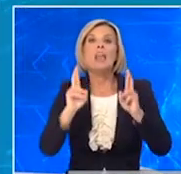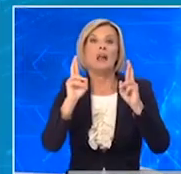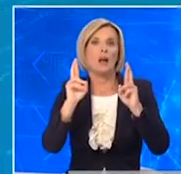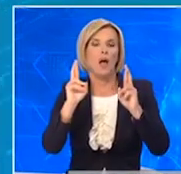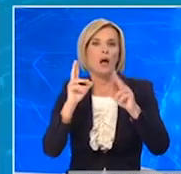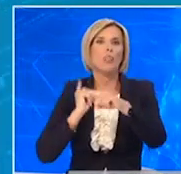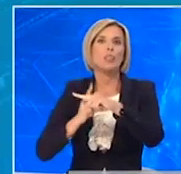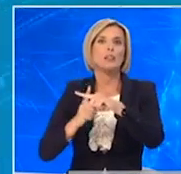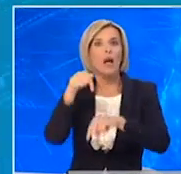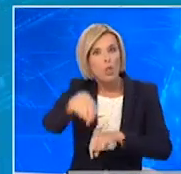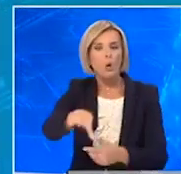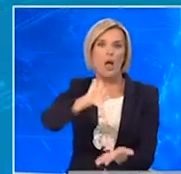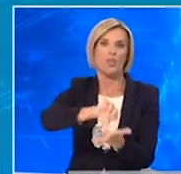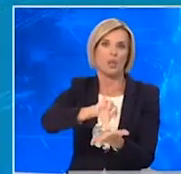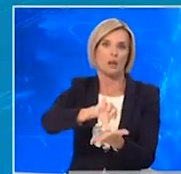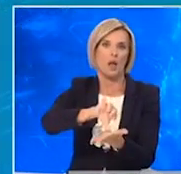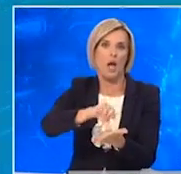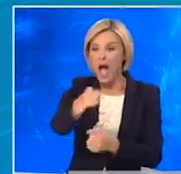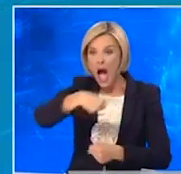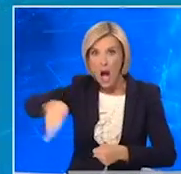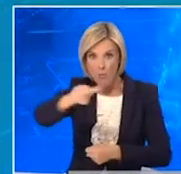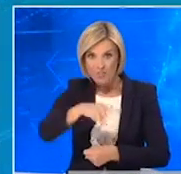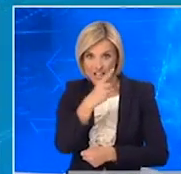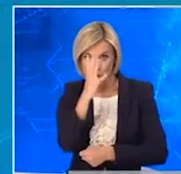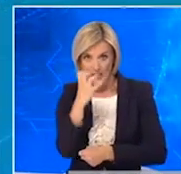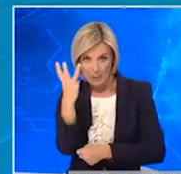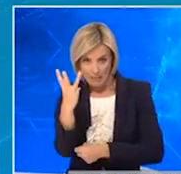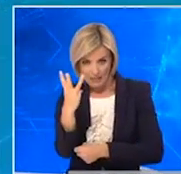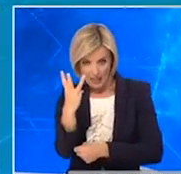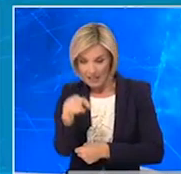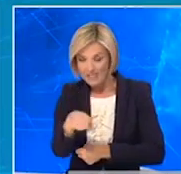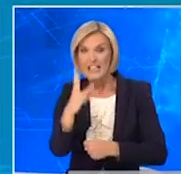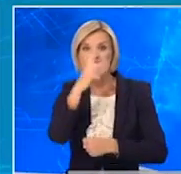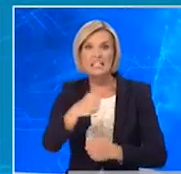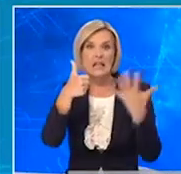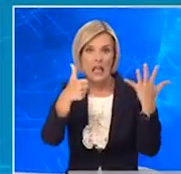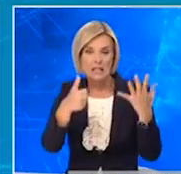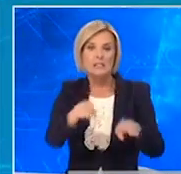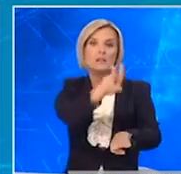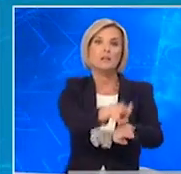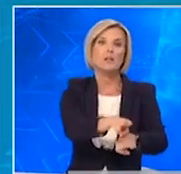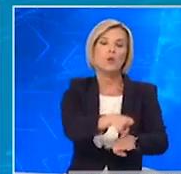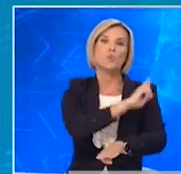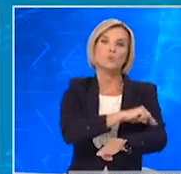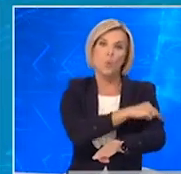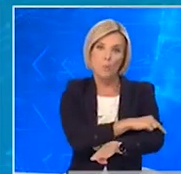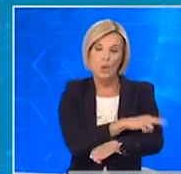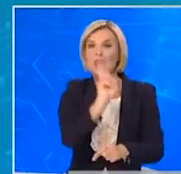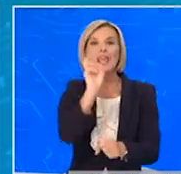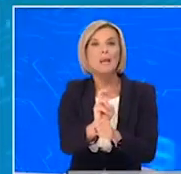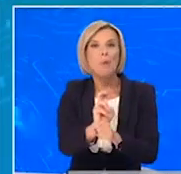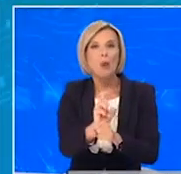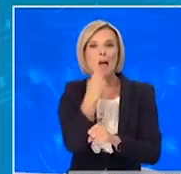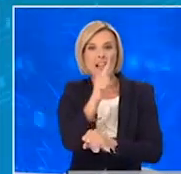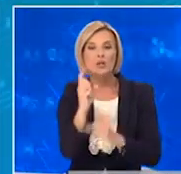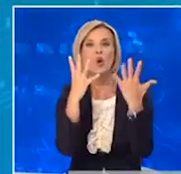κρούσματα στην Αθήνα. Από αυτά 36 νοσηλεύονται, 109 είναι σε κατοίκον απομόνωση. Από αυτά